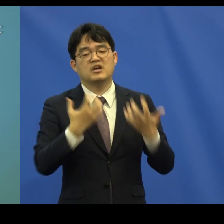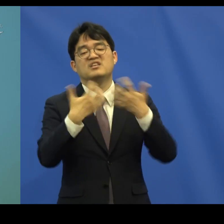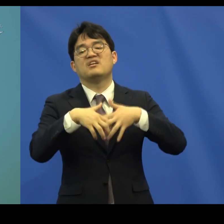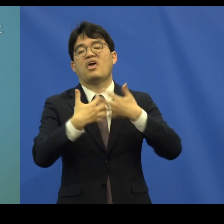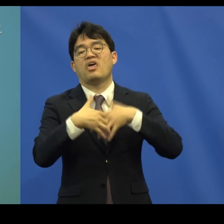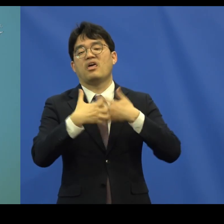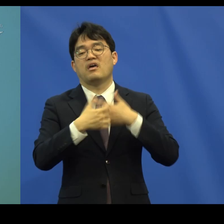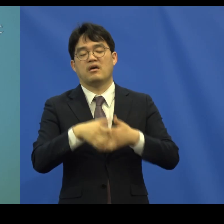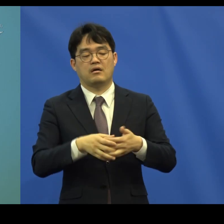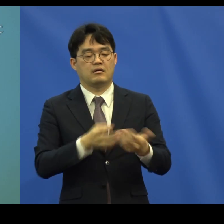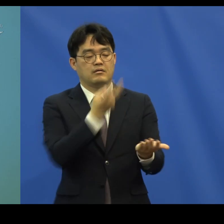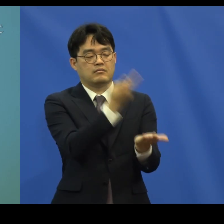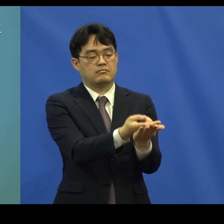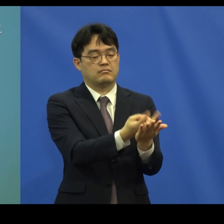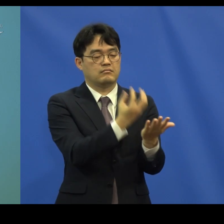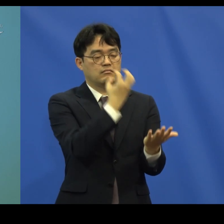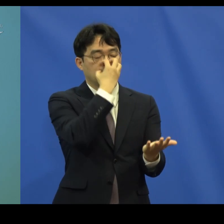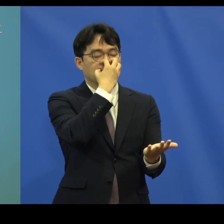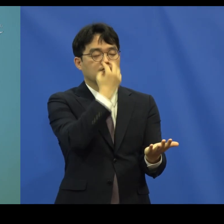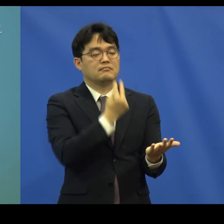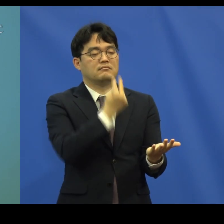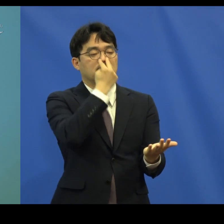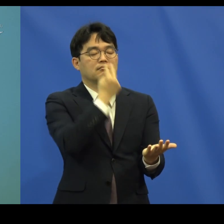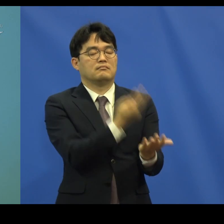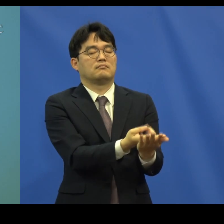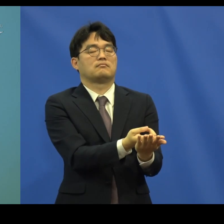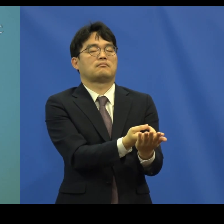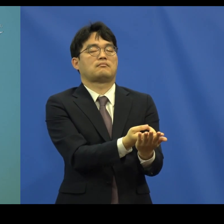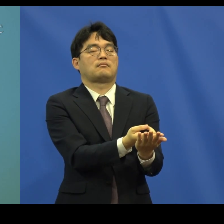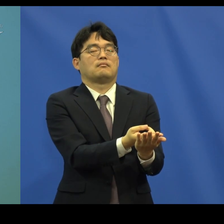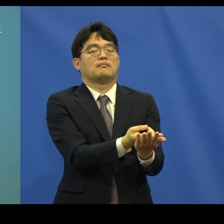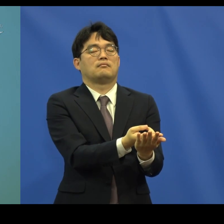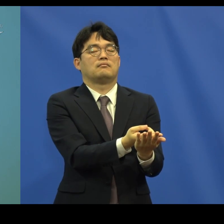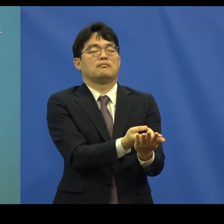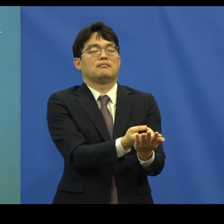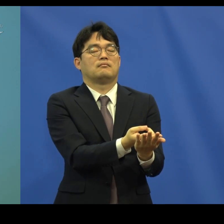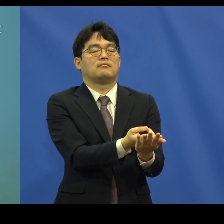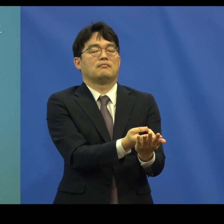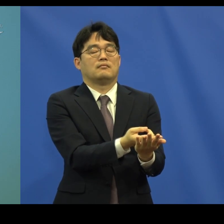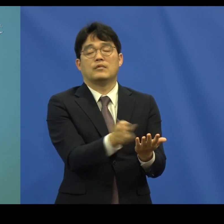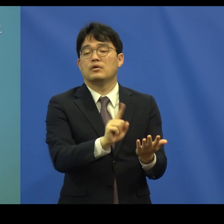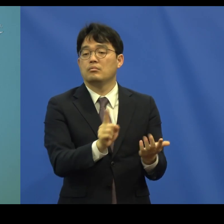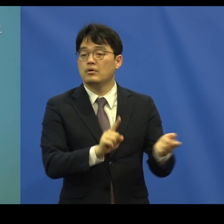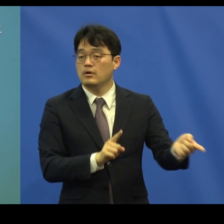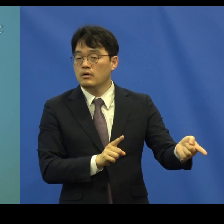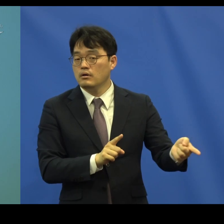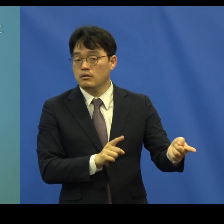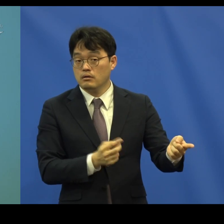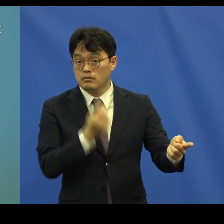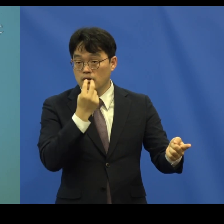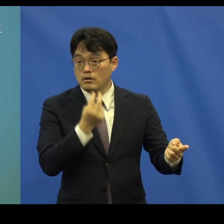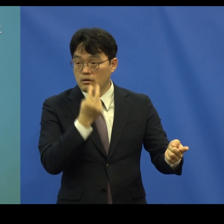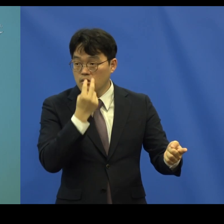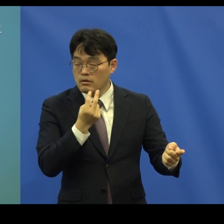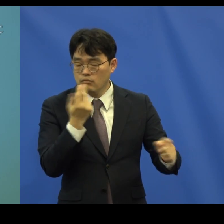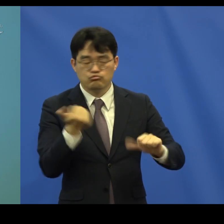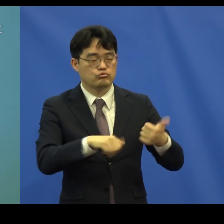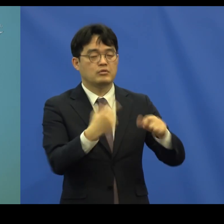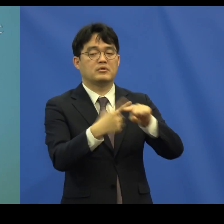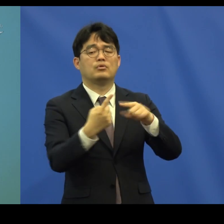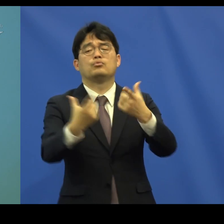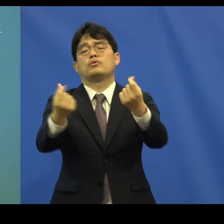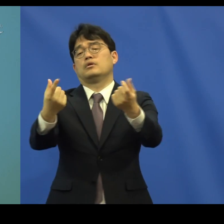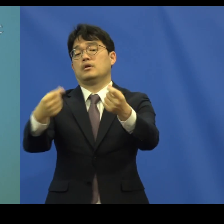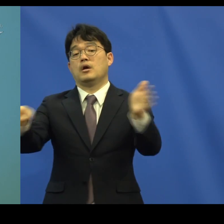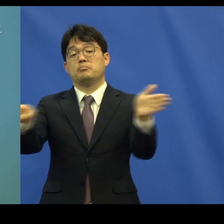그러니까 살아있다고 살아있는 게 아니라는 거죠. 여러분, 신앙도 마찬가지예요. 그게 살아있는 신앙이냐? 그냥 교회만